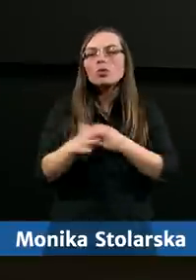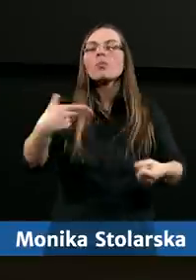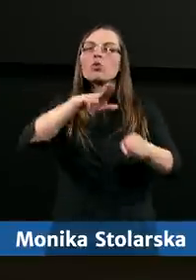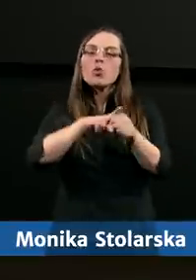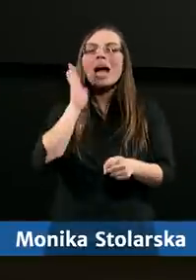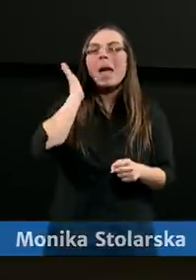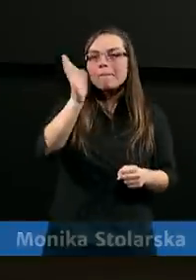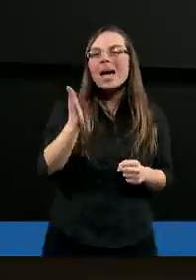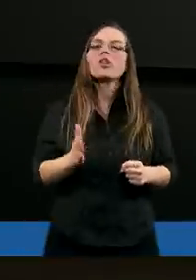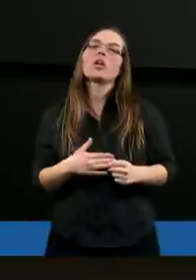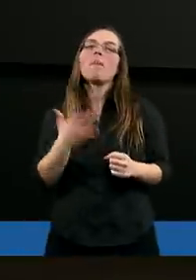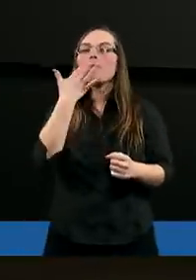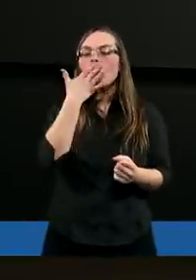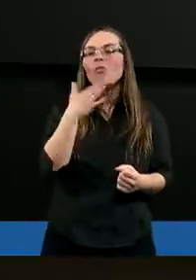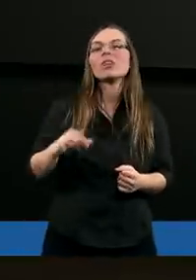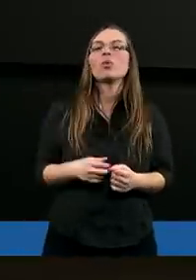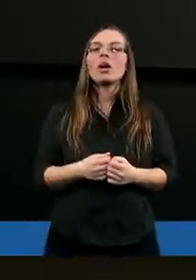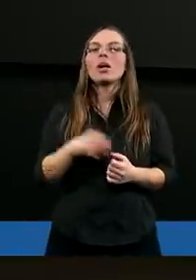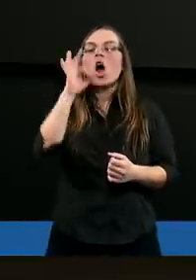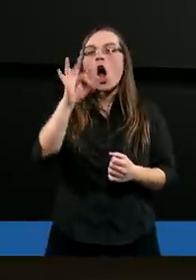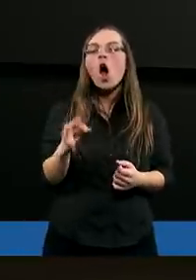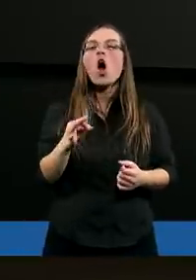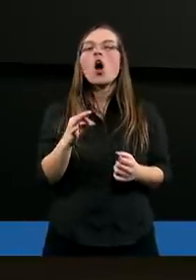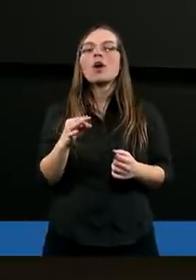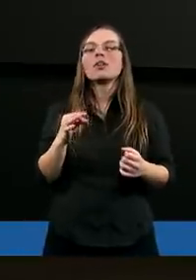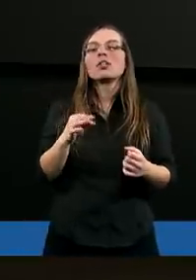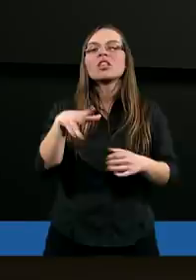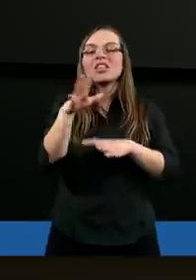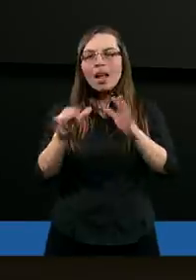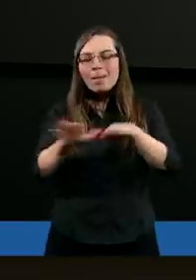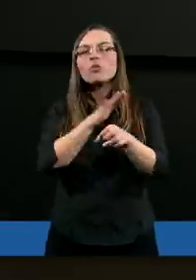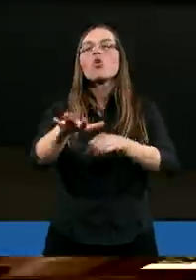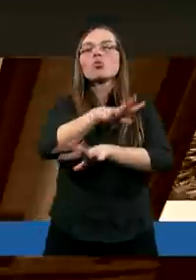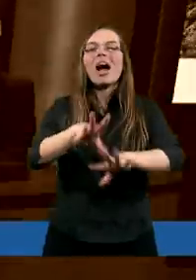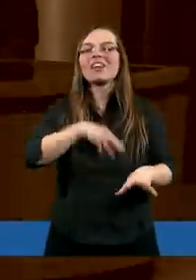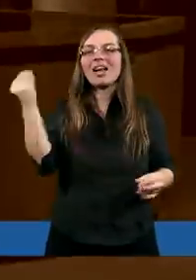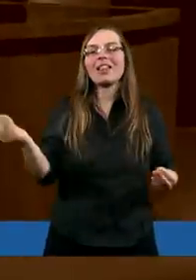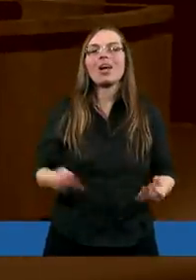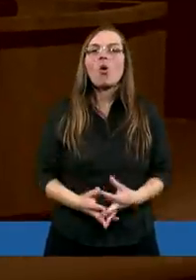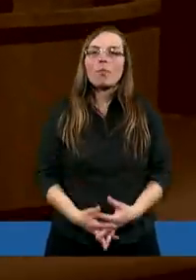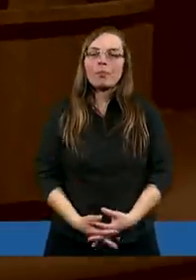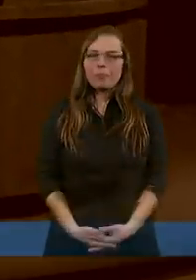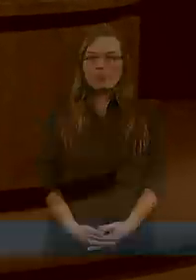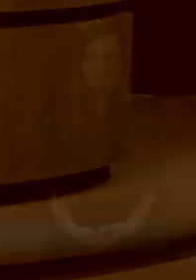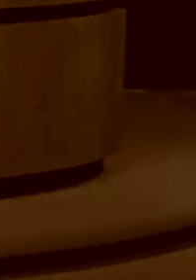które będzie mówił o chrzest i napełnienie Duchem Świętym.